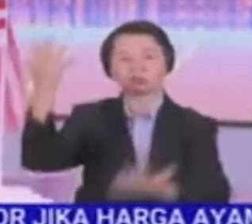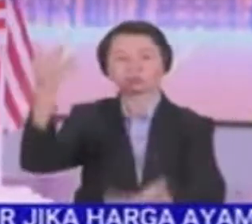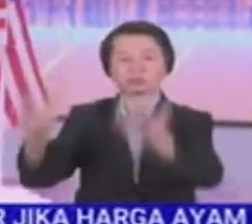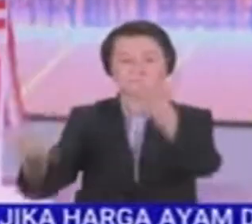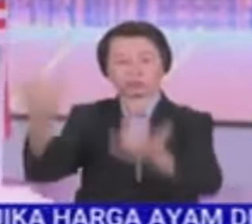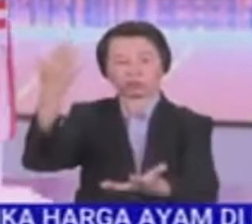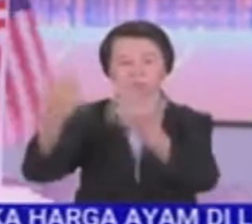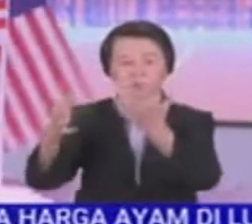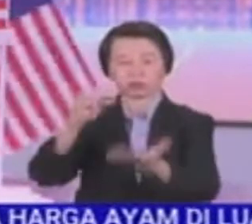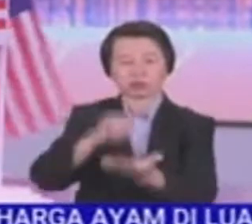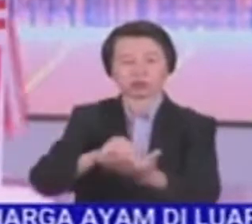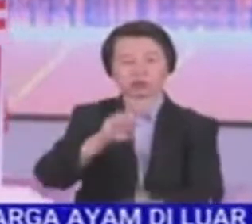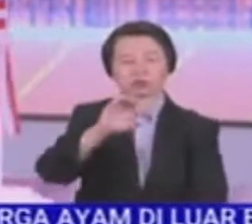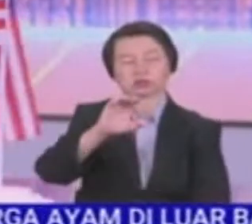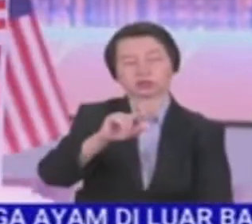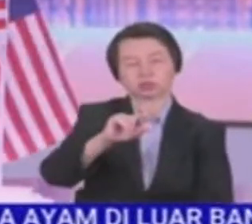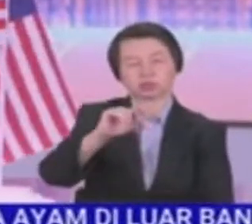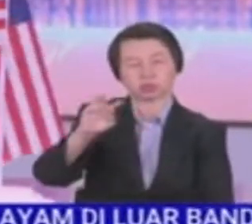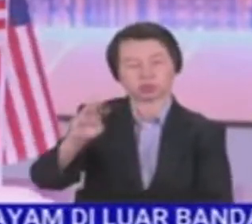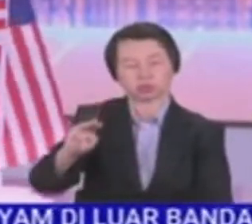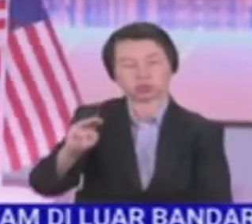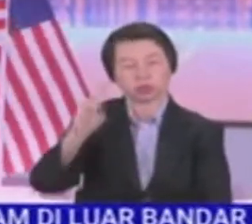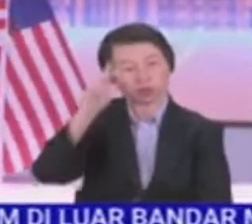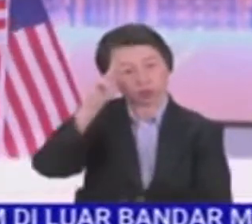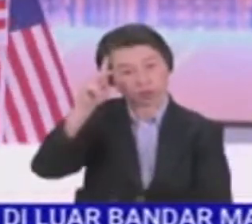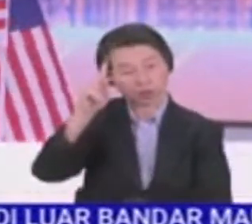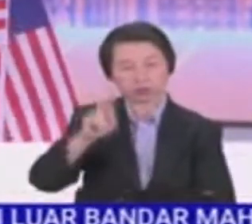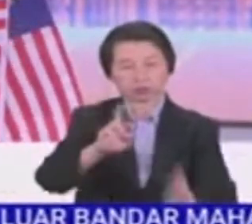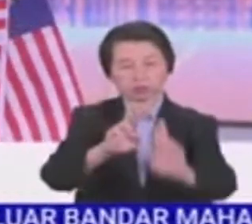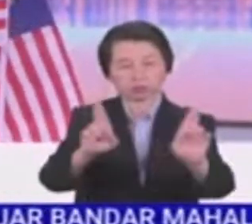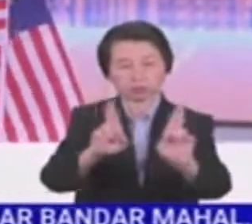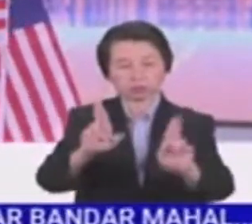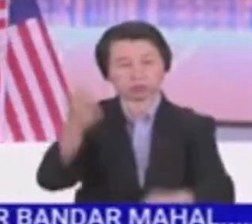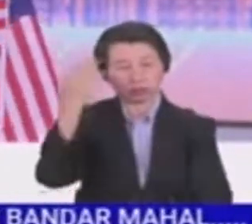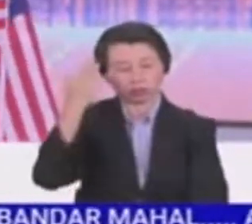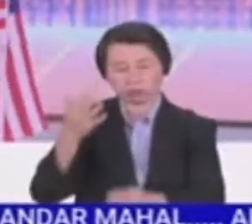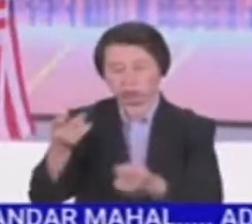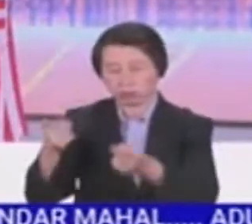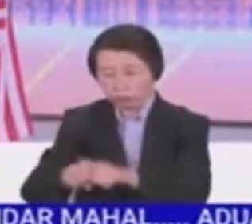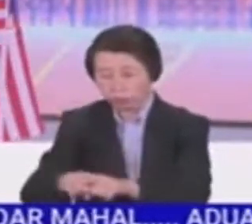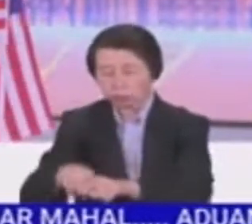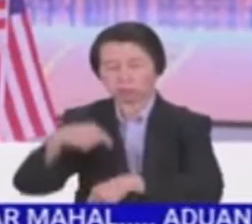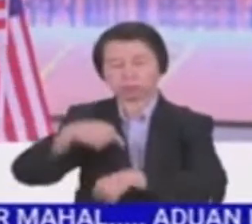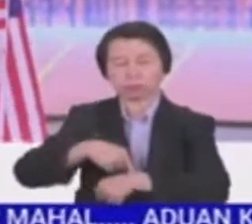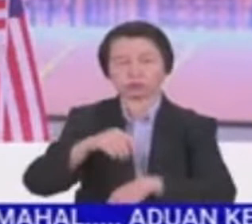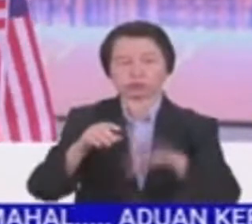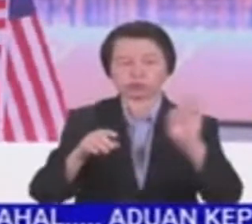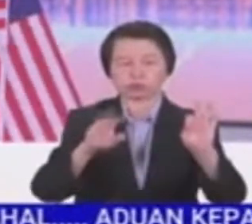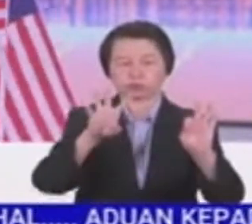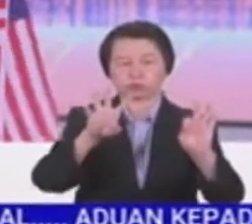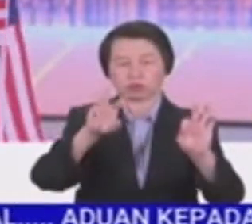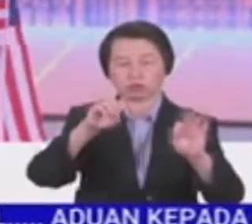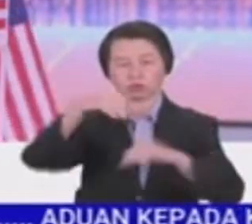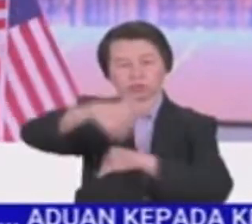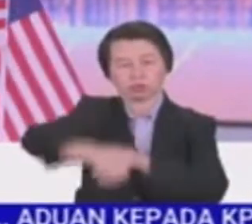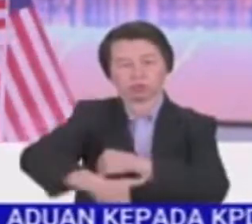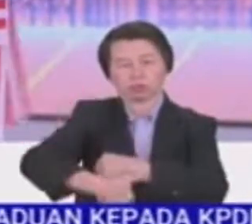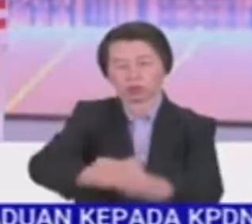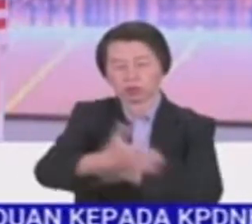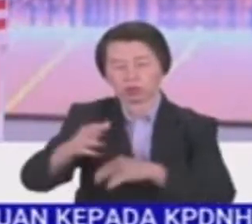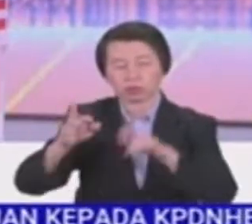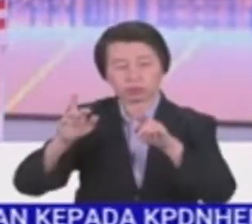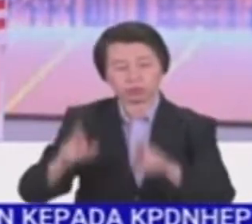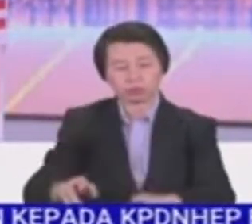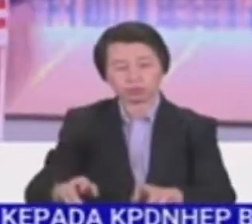Felda Chiku 3 di Gemusang, Kelantan pada Rabu. Dalam kejadian kira-kira pukul 9.40 malam itu, semua